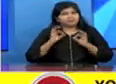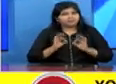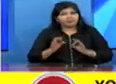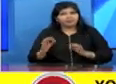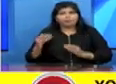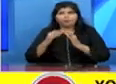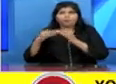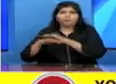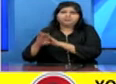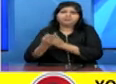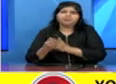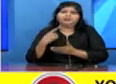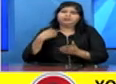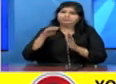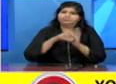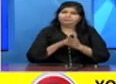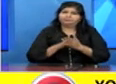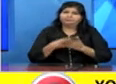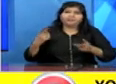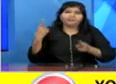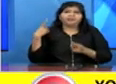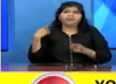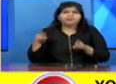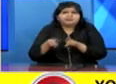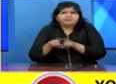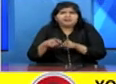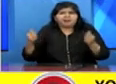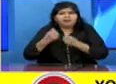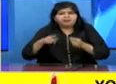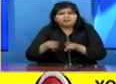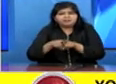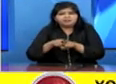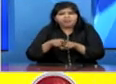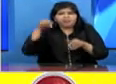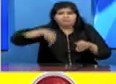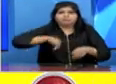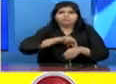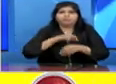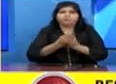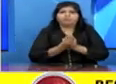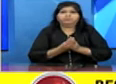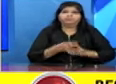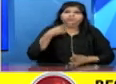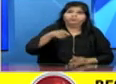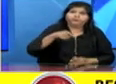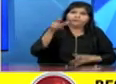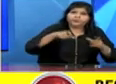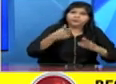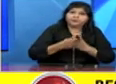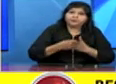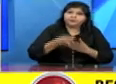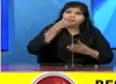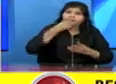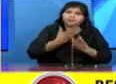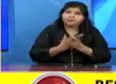सही है, ये युद्ध जैसा स्थिति है और आप ही सब मोर्चा संभाले बैठे हो। हाँ जी सर। आपको तो इलाज के साथ